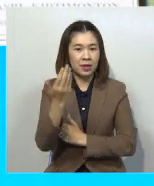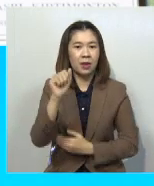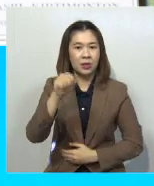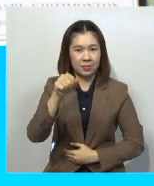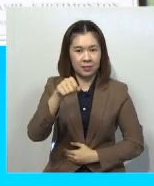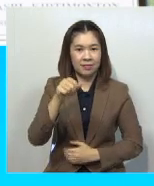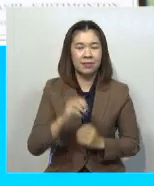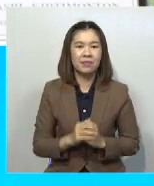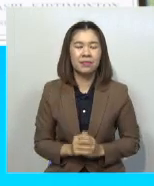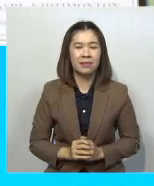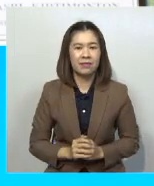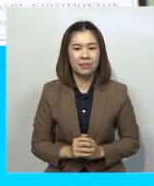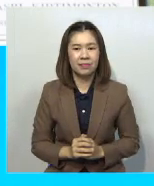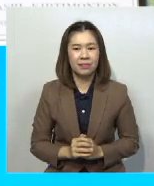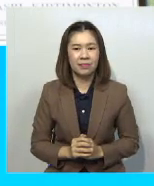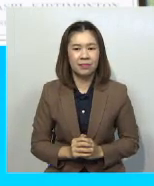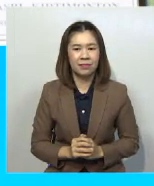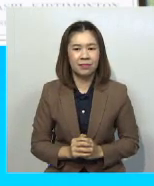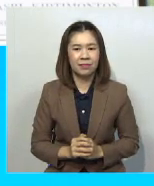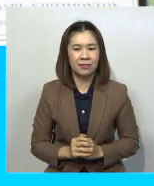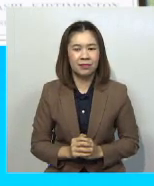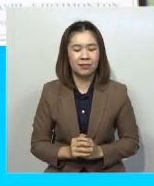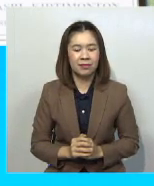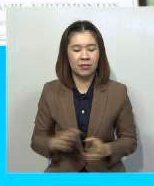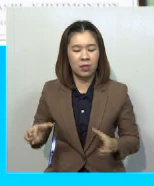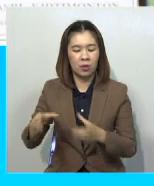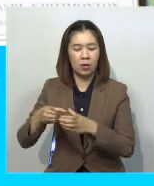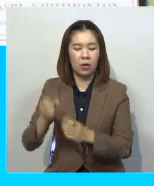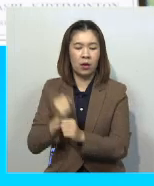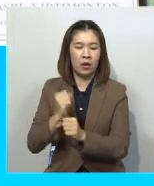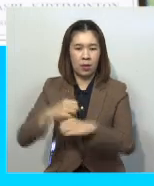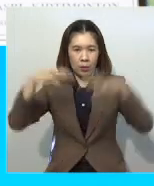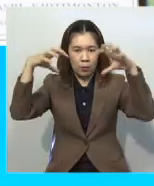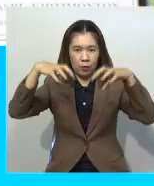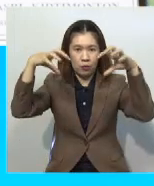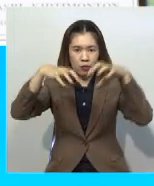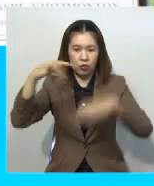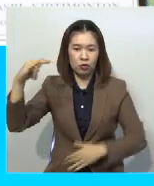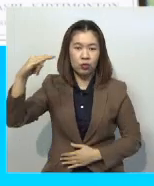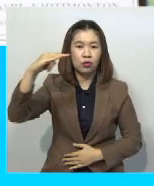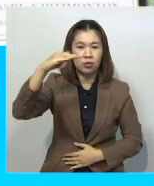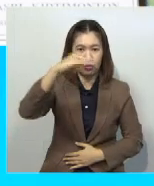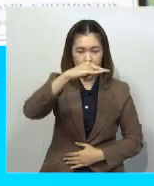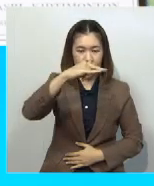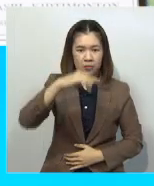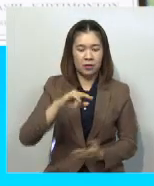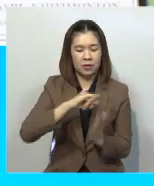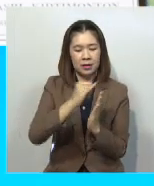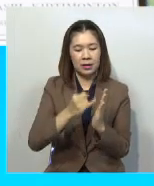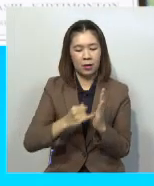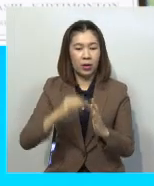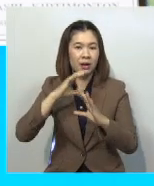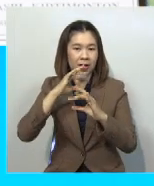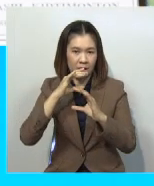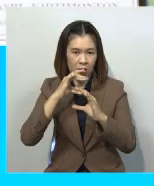คะ ใช่ครับขึ้นไปโดยใช้หน่วยปฏิบัติการฝนหลวงทางภาคตะวันออกนะครับคือที่จังหวัดระยองนะ